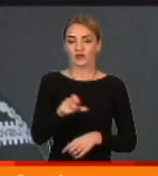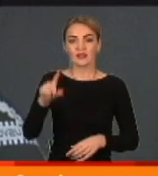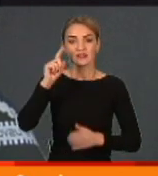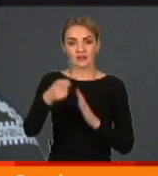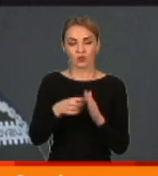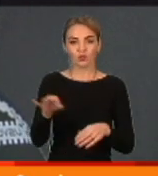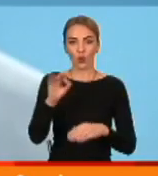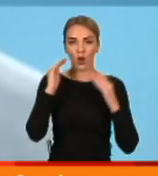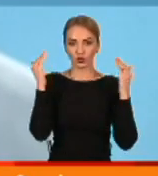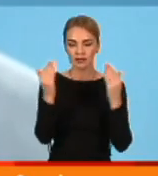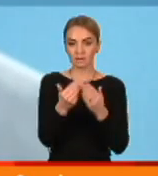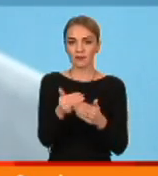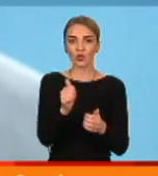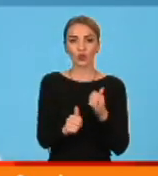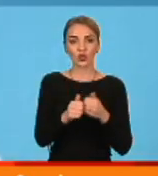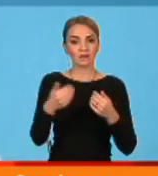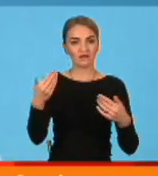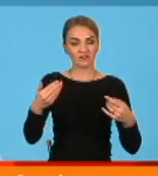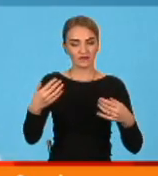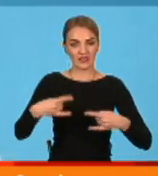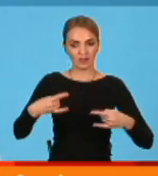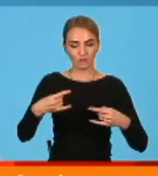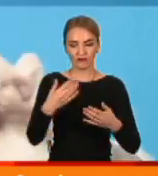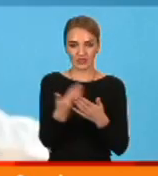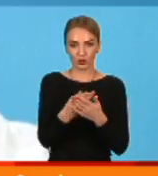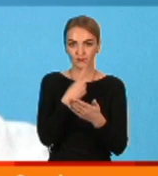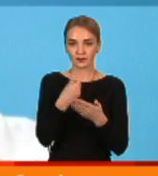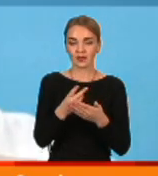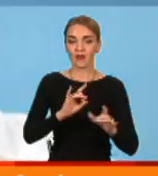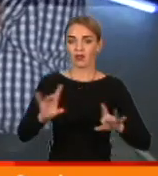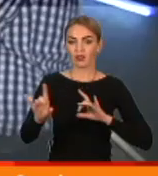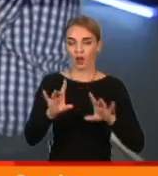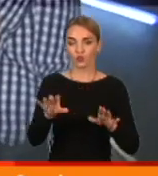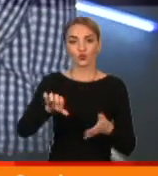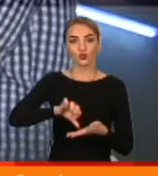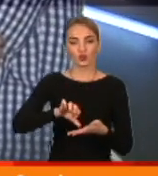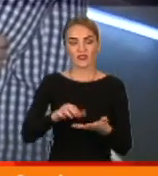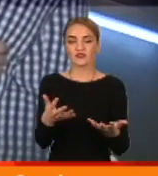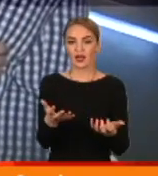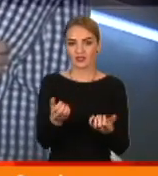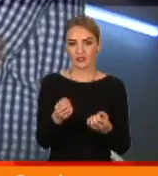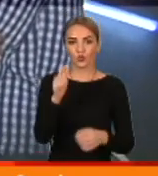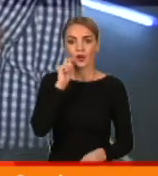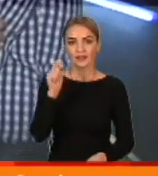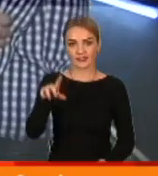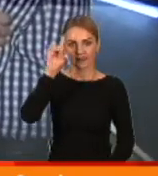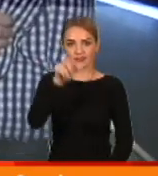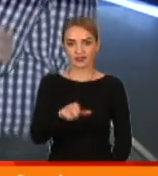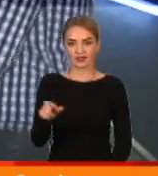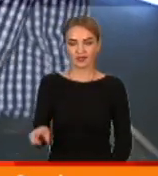дізналося про аутизм. Перед кожним фільмом глядачам ще й показуватимуть соціальну рекламу, участь в якій взяли українські